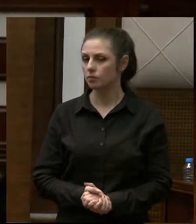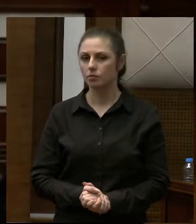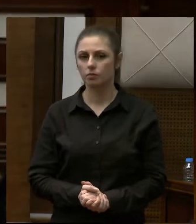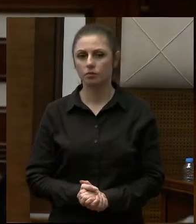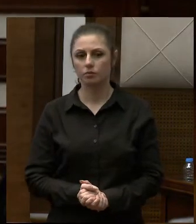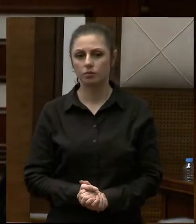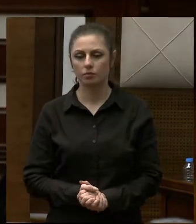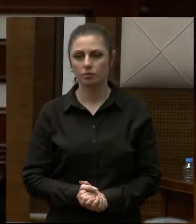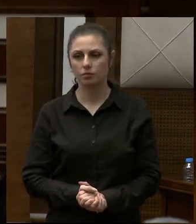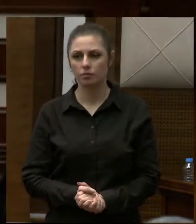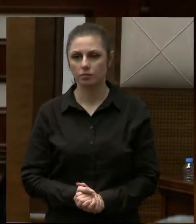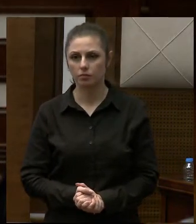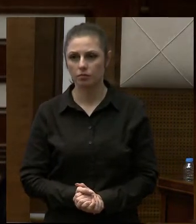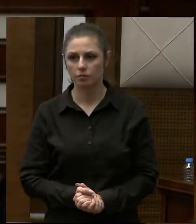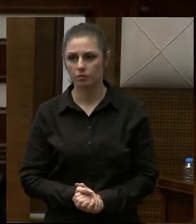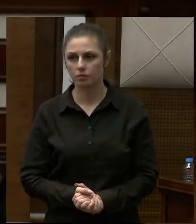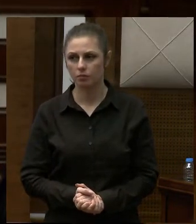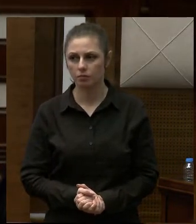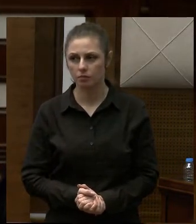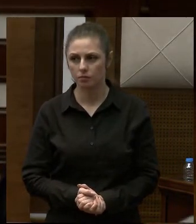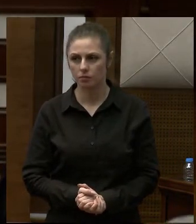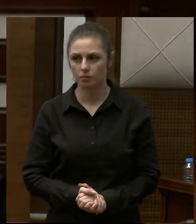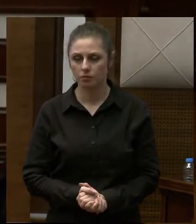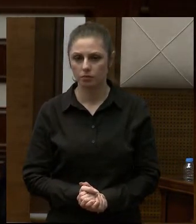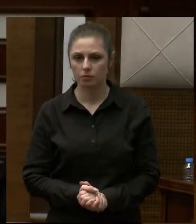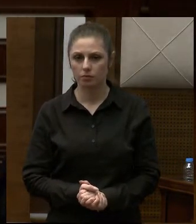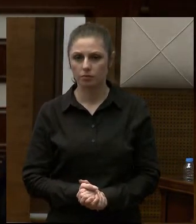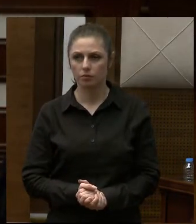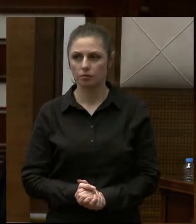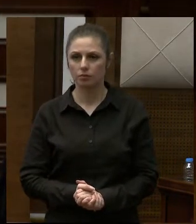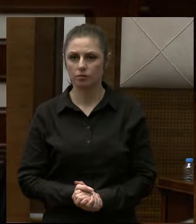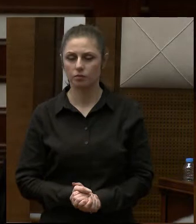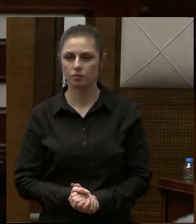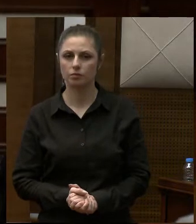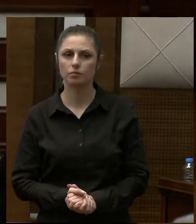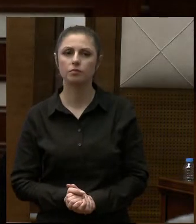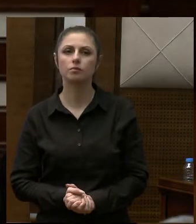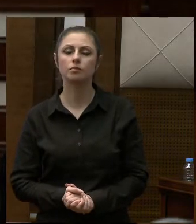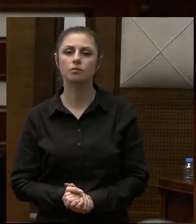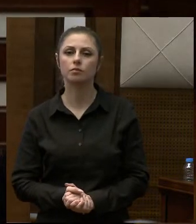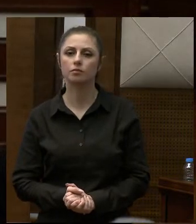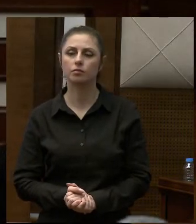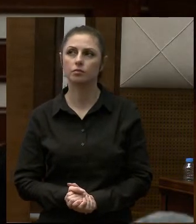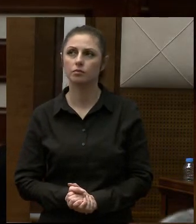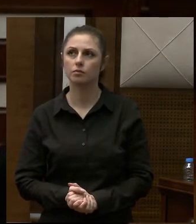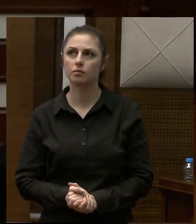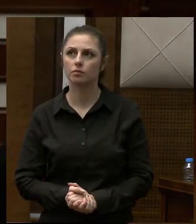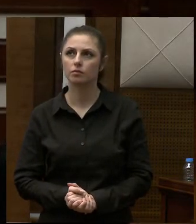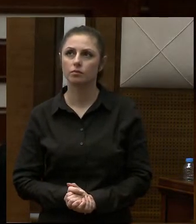Gündemimizin son maddesi değil mi o? Bir tane daha var başkanım. Peki. Buyurun. Hayırlı olsun arkadaşlar komisyon üyelerim.